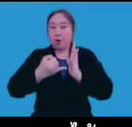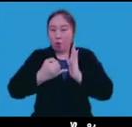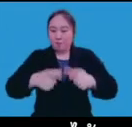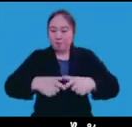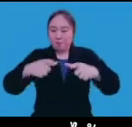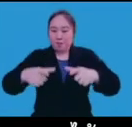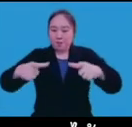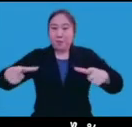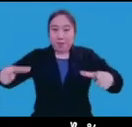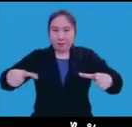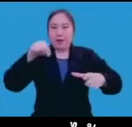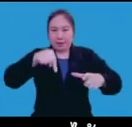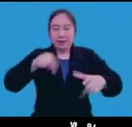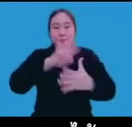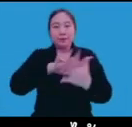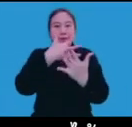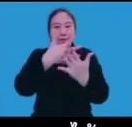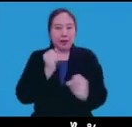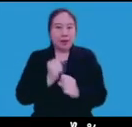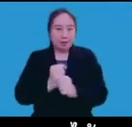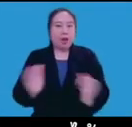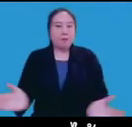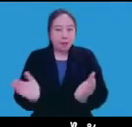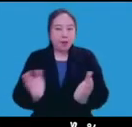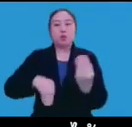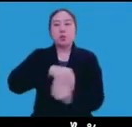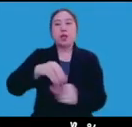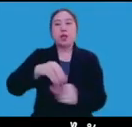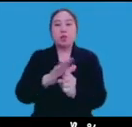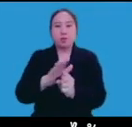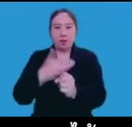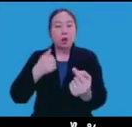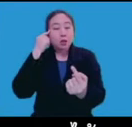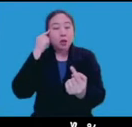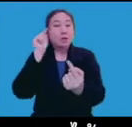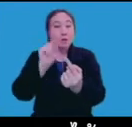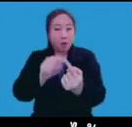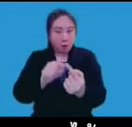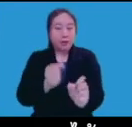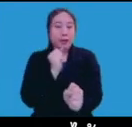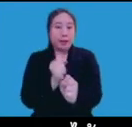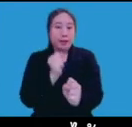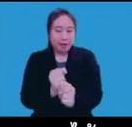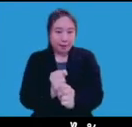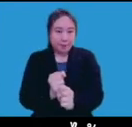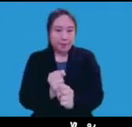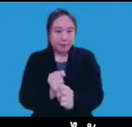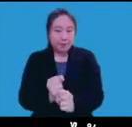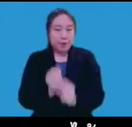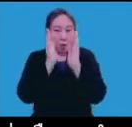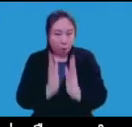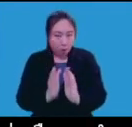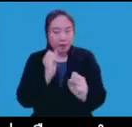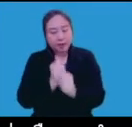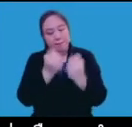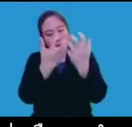คะซึ่งสิ่งเหล่านี้ล่ะค่ะคือแผนการกับเพื่อนสู่ความพอเพียงเราตั้งเป้าไว้ว่าเราจะสร้างฐานทรัพยากรสร้างคนภ